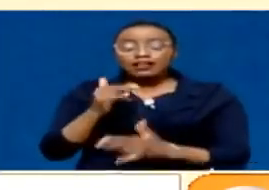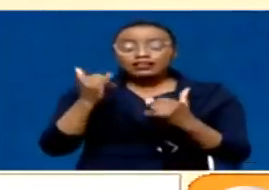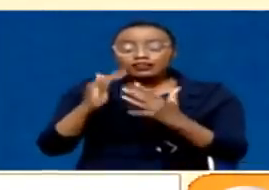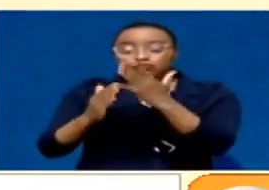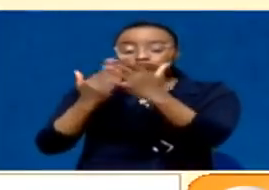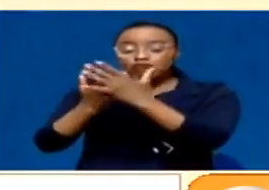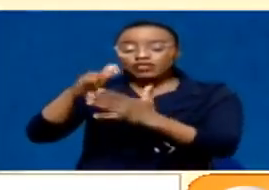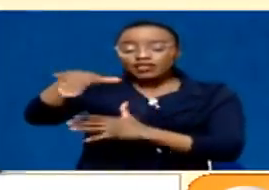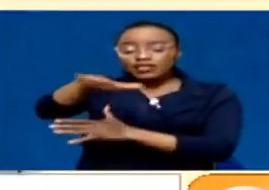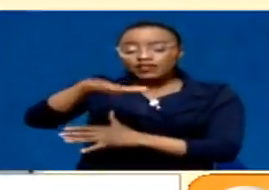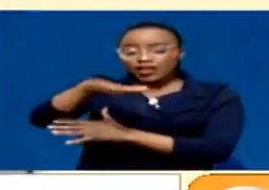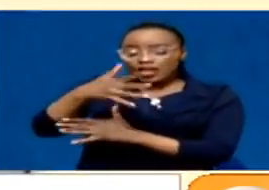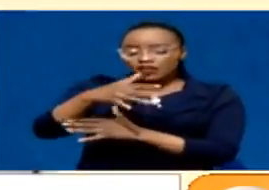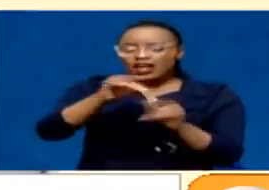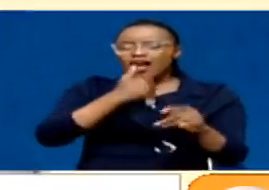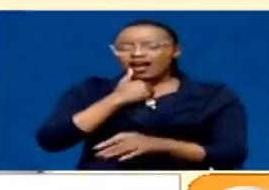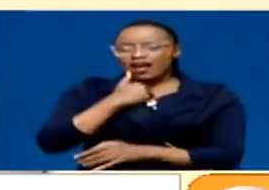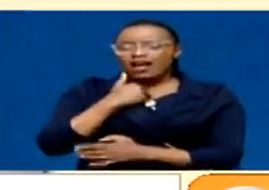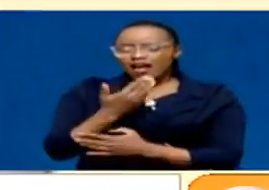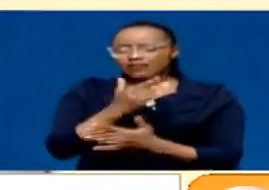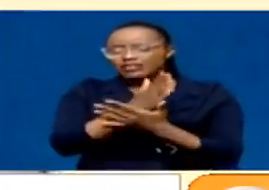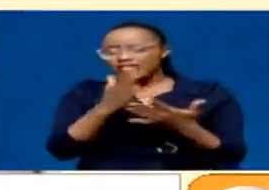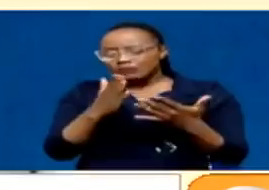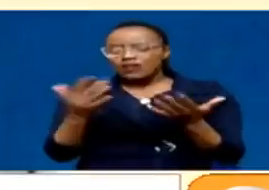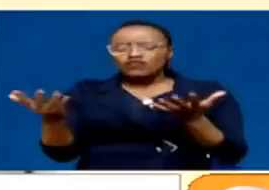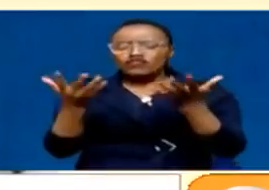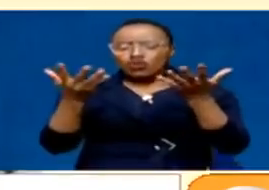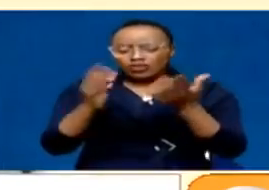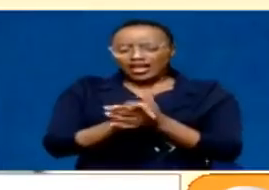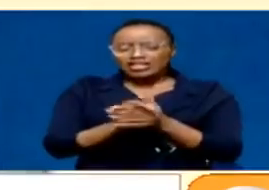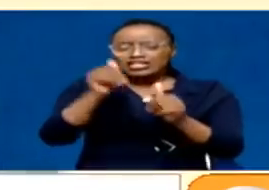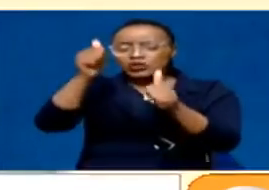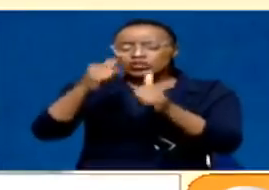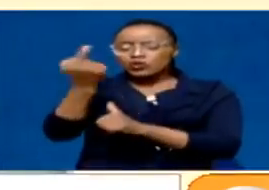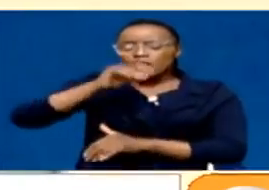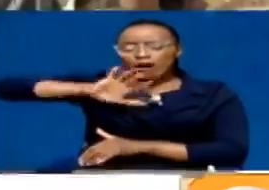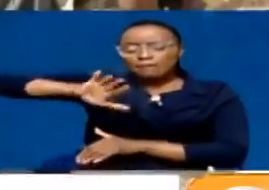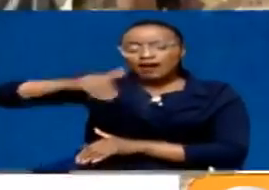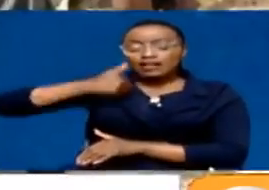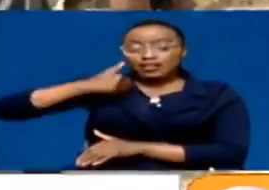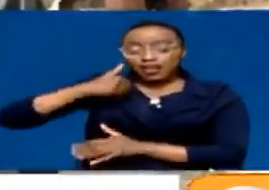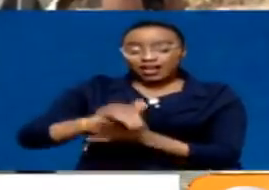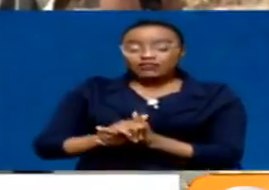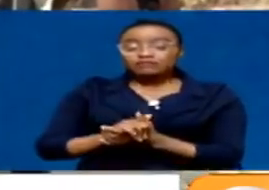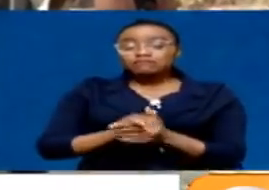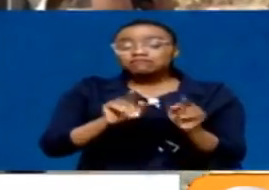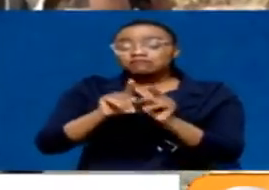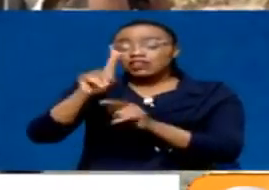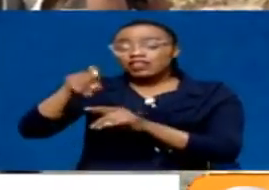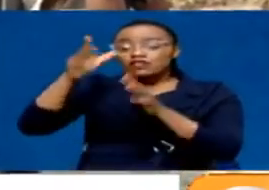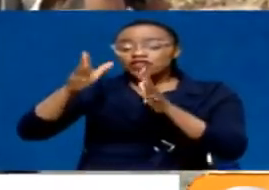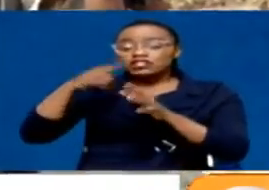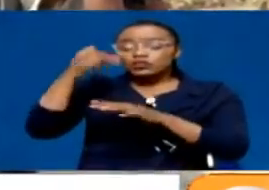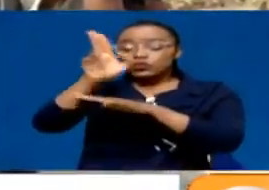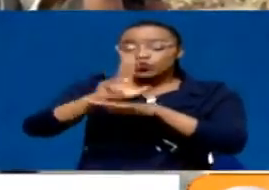tumefika kwenye hiyo point kwenye mitego yao ilikuwa kuna boya floater. Ndiyo yenye ambayo ilibaki hapo. Wavuvi wanaotumia